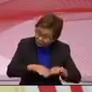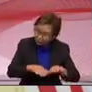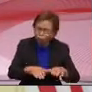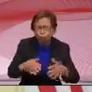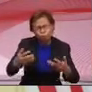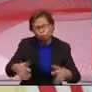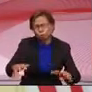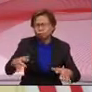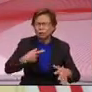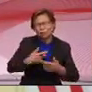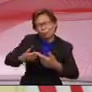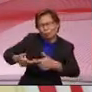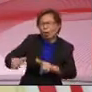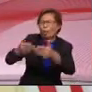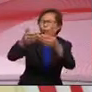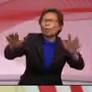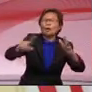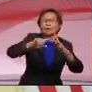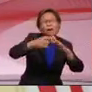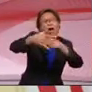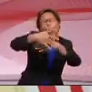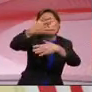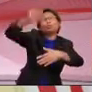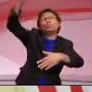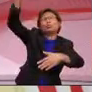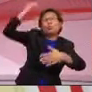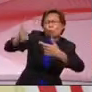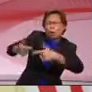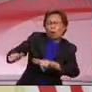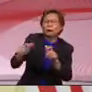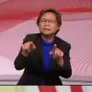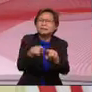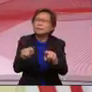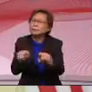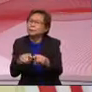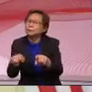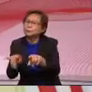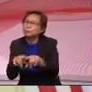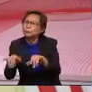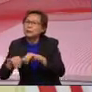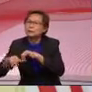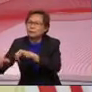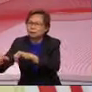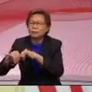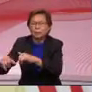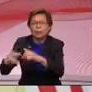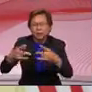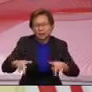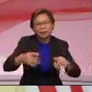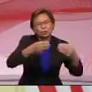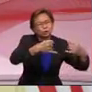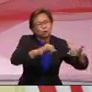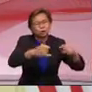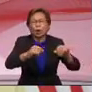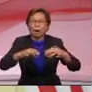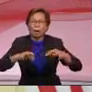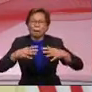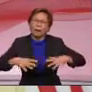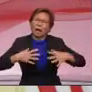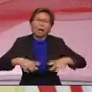pun kita benarkan buka sejak daripada awal bersama-sama dengan kedai-kedai yang menjual pakaian dan